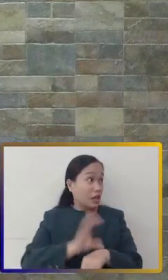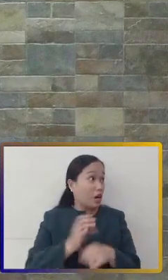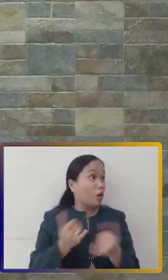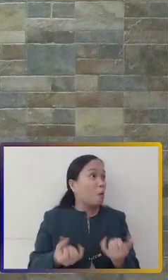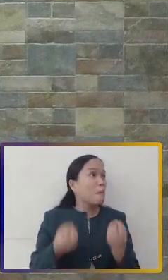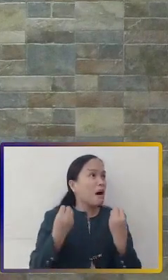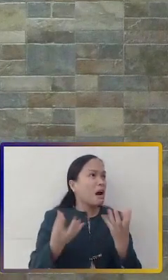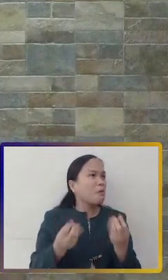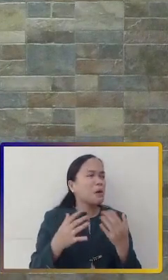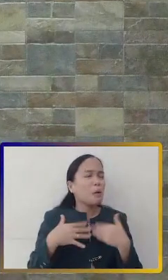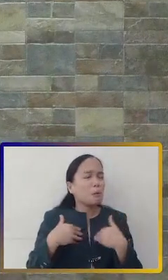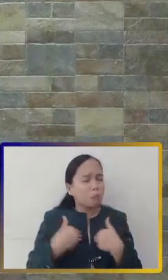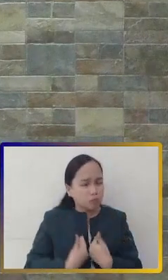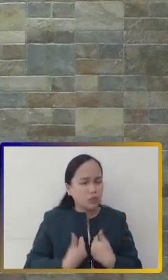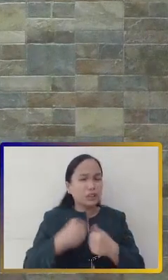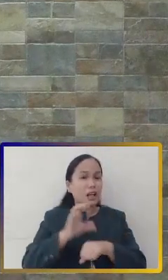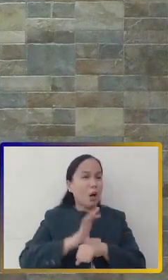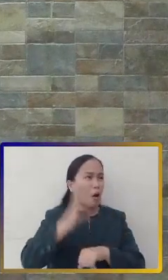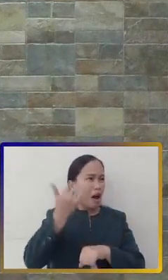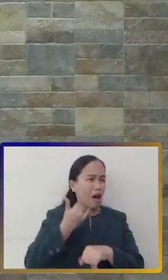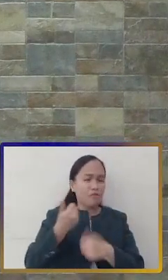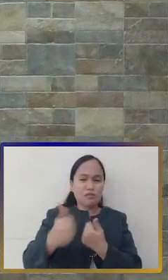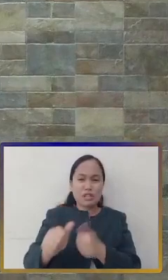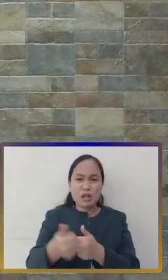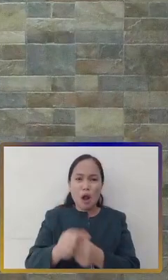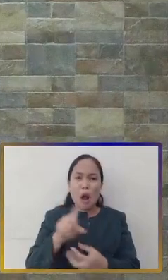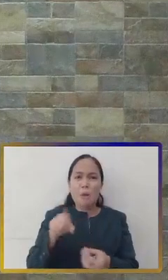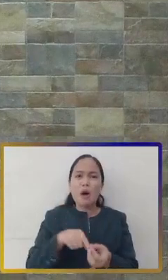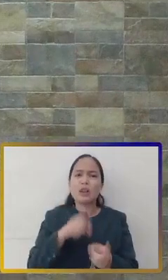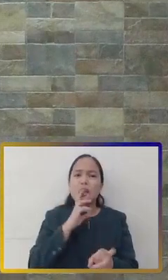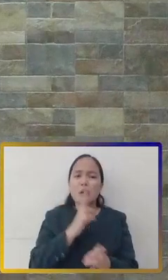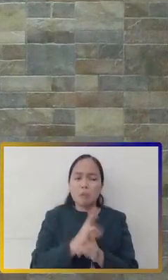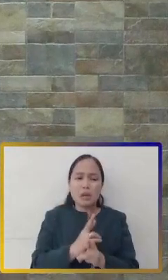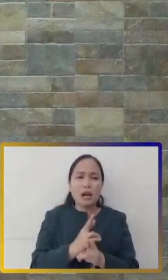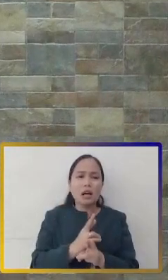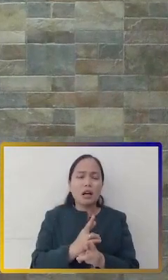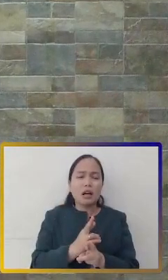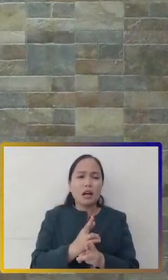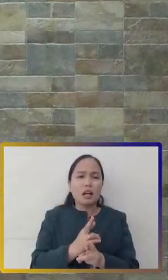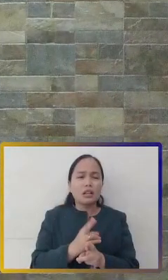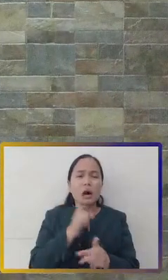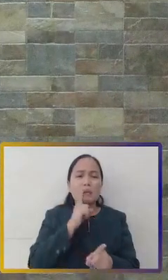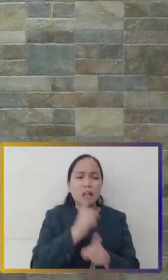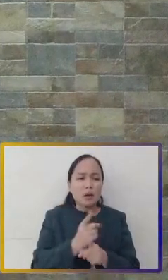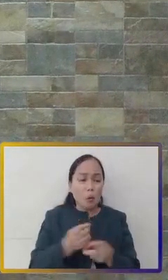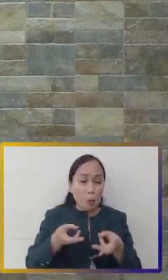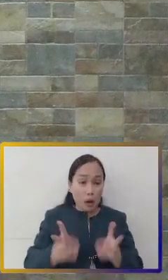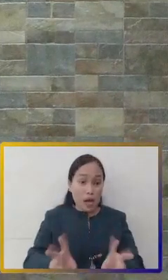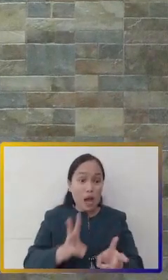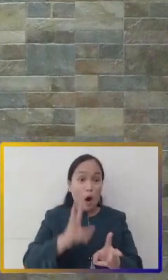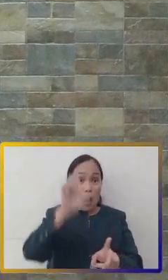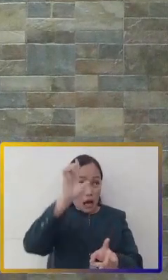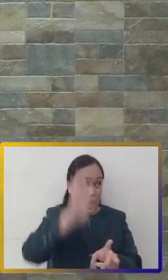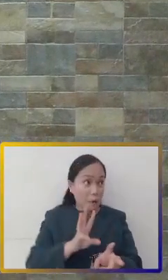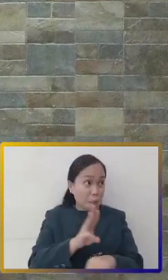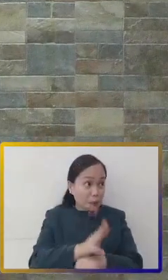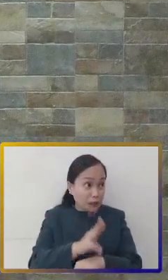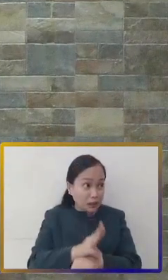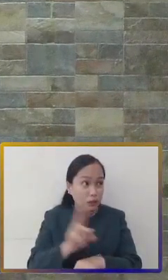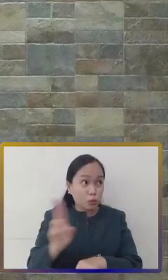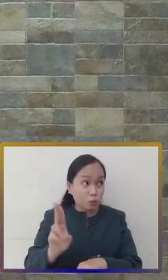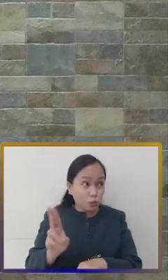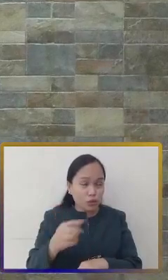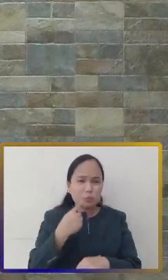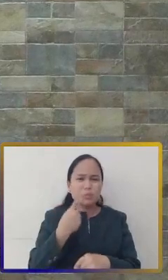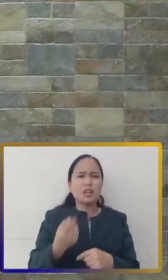already exhausted on following the right pattern of God's ministry. You see, alam niyo po, yan po ang nangyayari